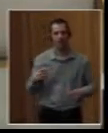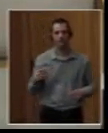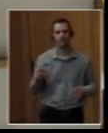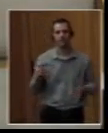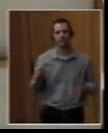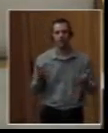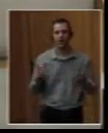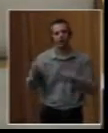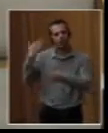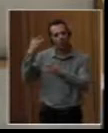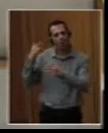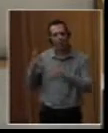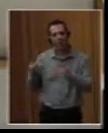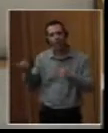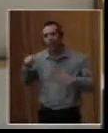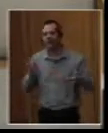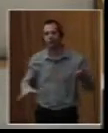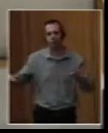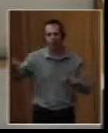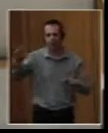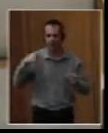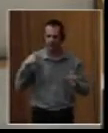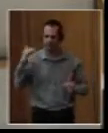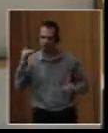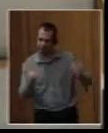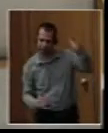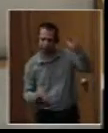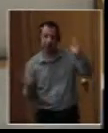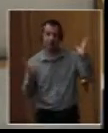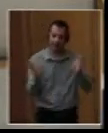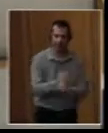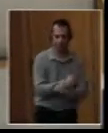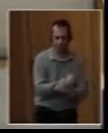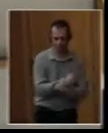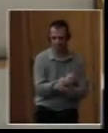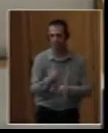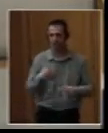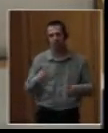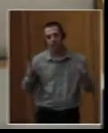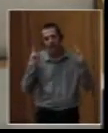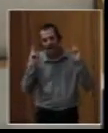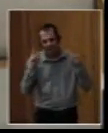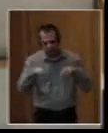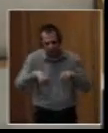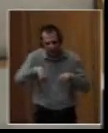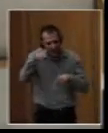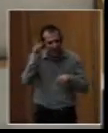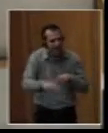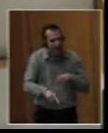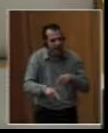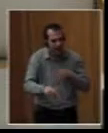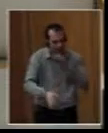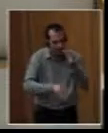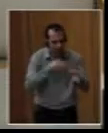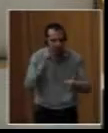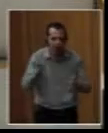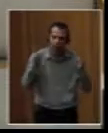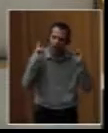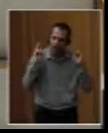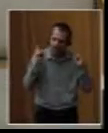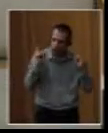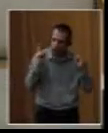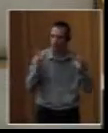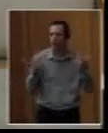έναντι άλλων προηγμένων χωρών. Θα ήθελα να κλείσω με την ευχή η μερίδα αυτή να συνεισφέρει ώστε με ένα